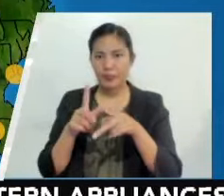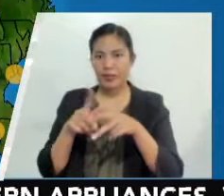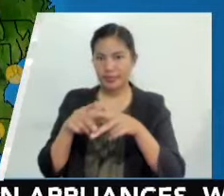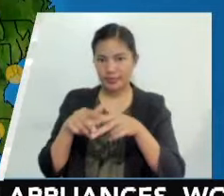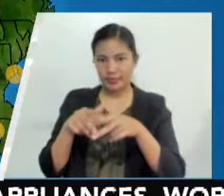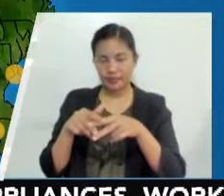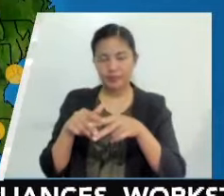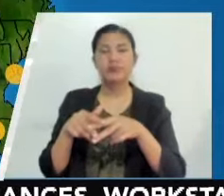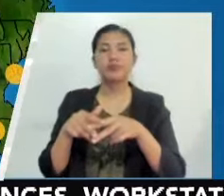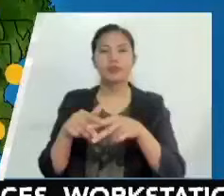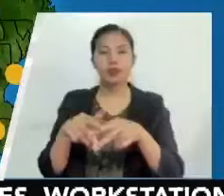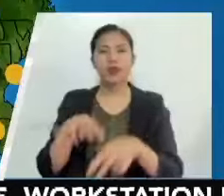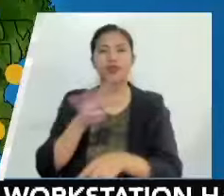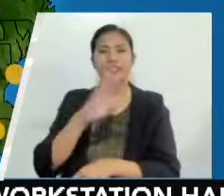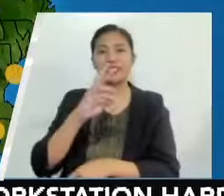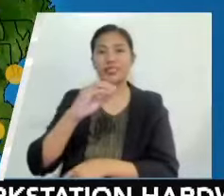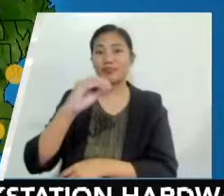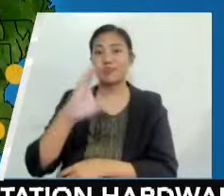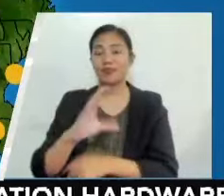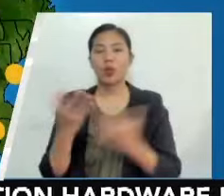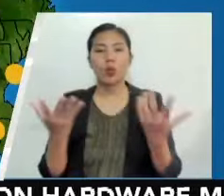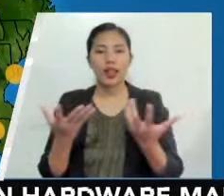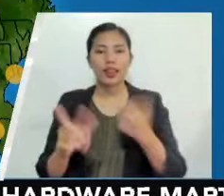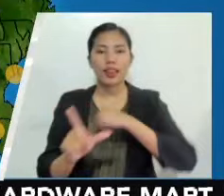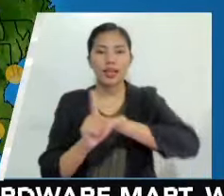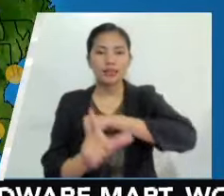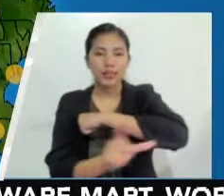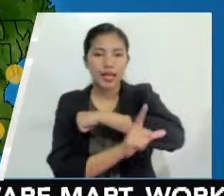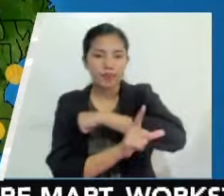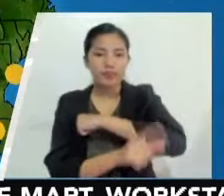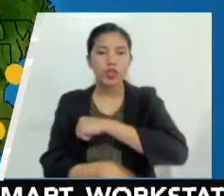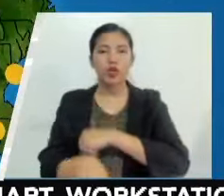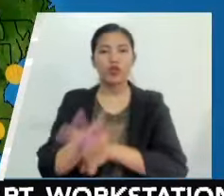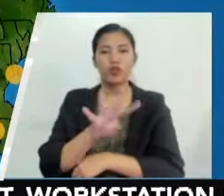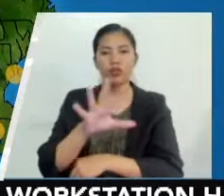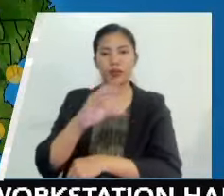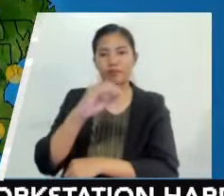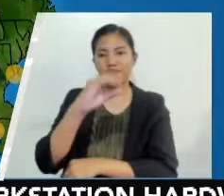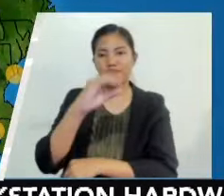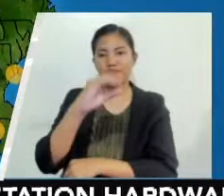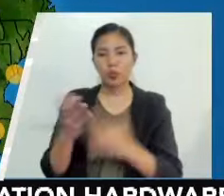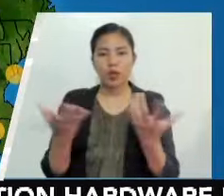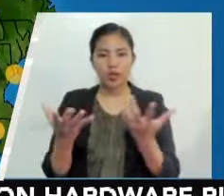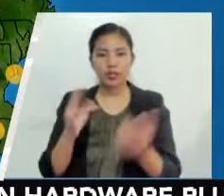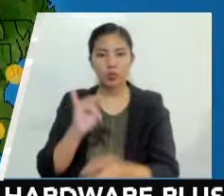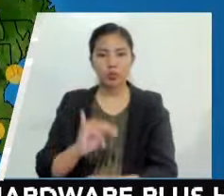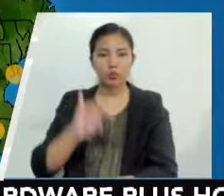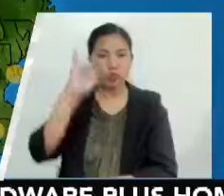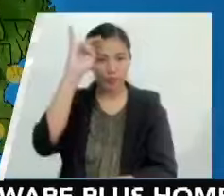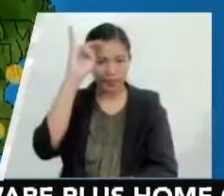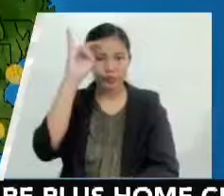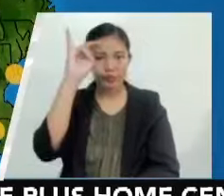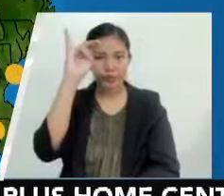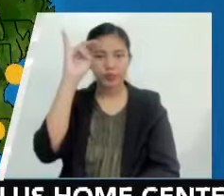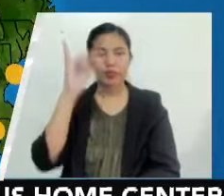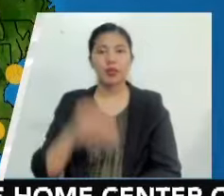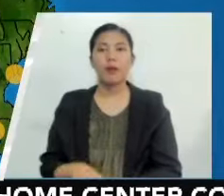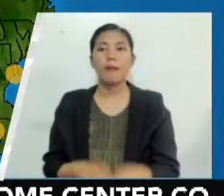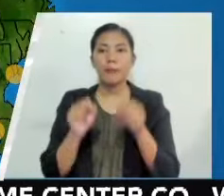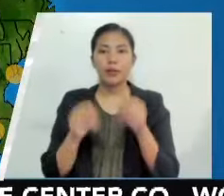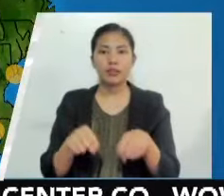46 degrees Celsius sa Tacloban, Leyte. 45 degrees Celsius sa Lawag, Ilocos Norte. Posible namang umabot sa